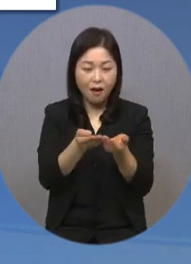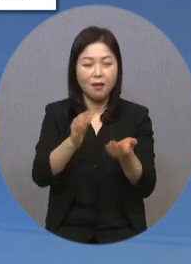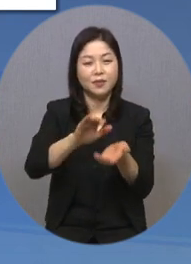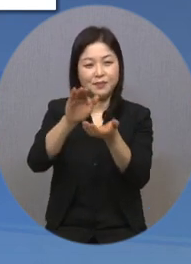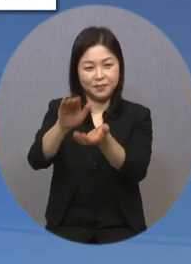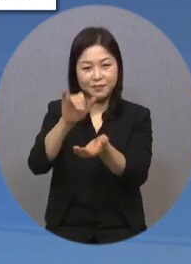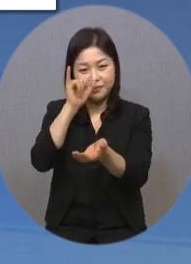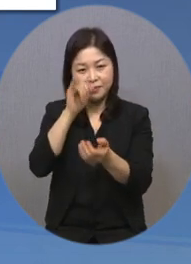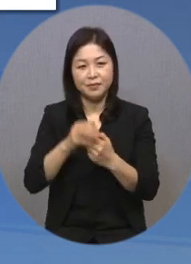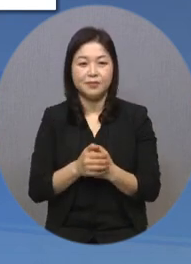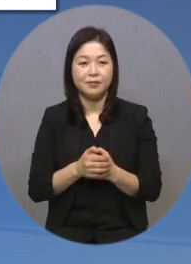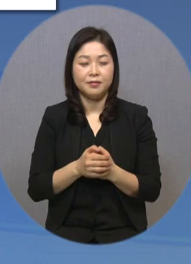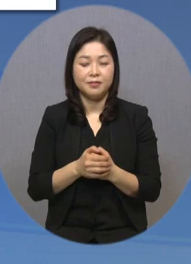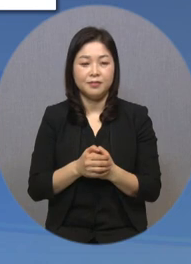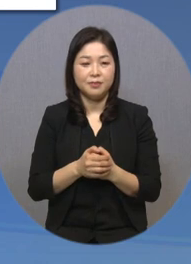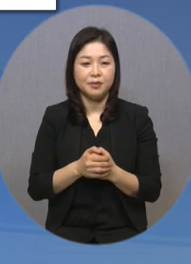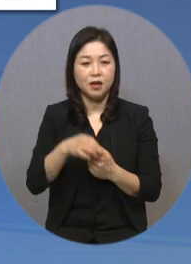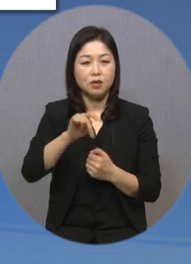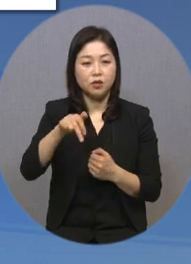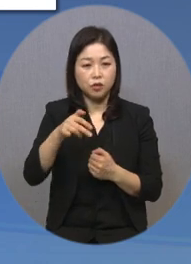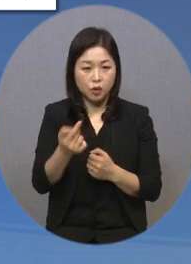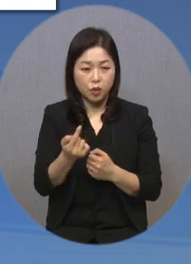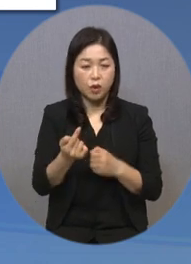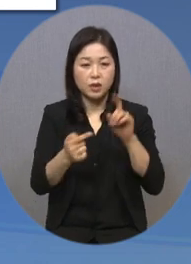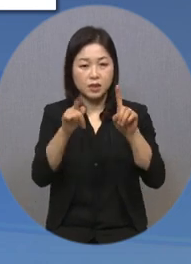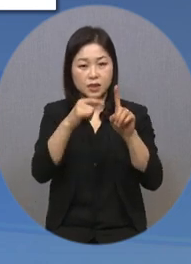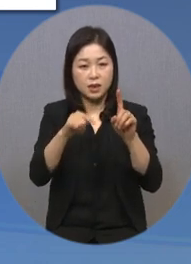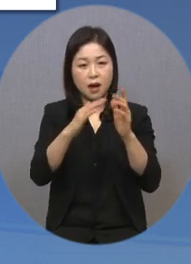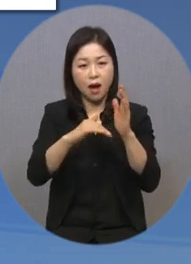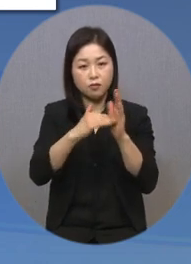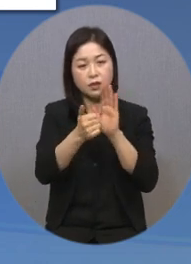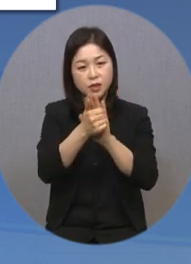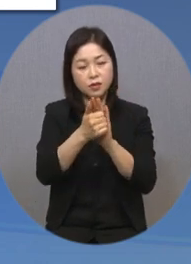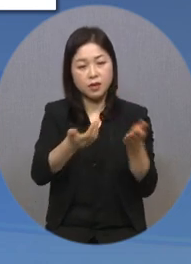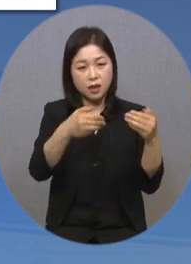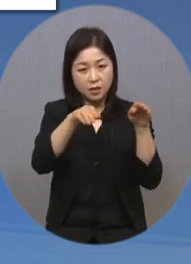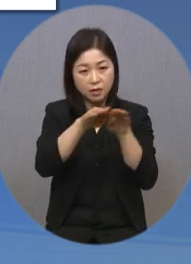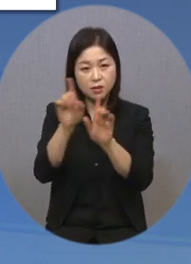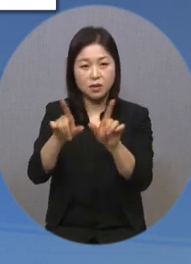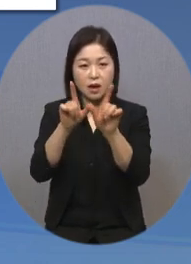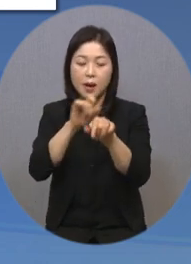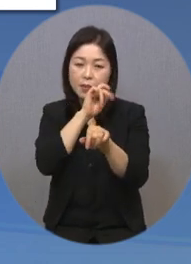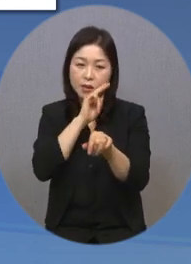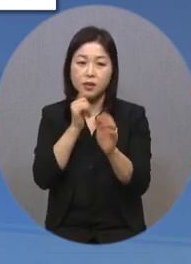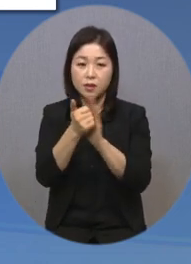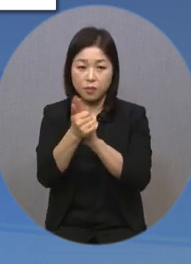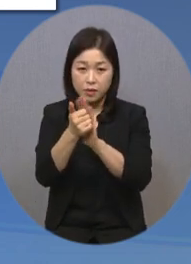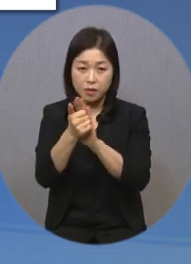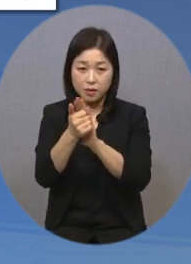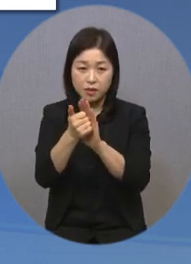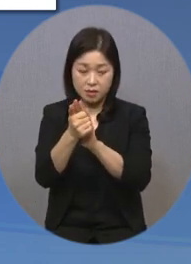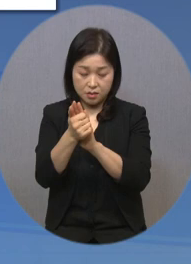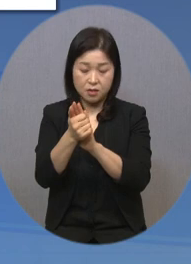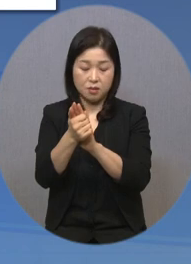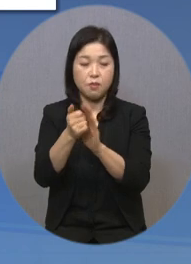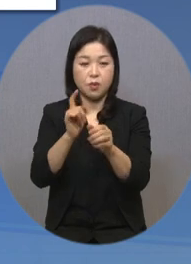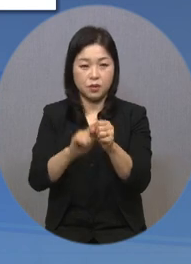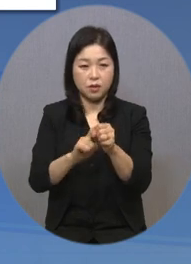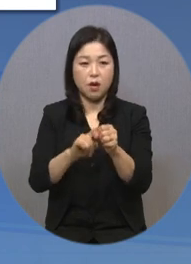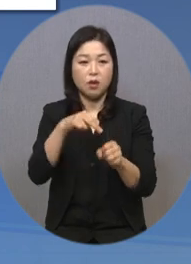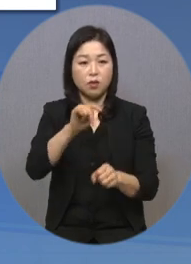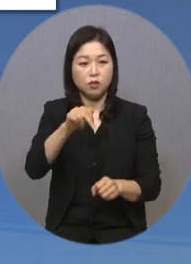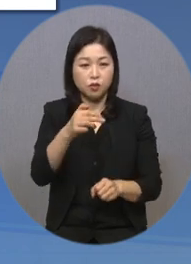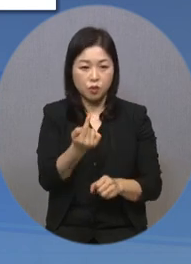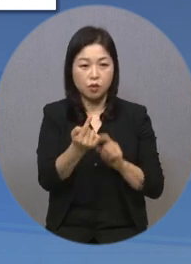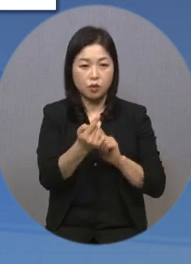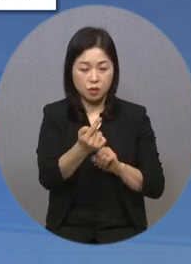전달했습니다. 서초 1인 가구 지원센터는 1인 가구를 위한 생활 편의 서비스를 제공하기 위해 서초구가